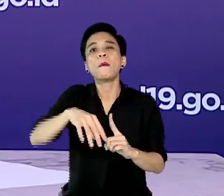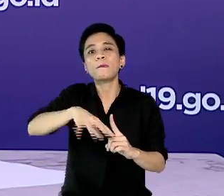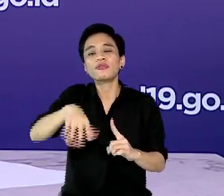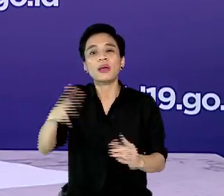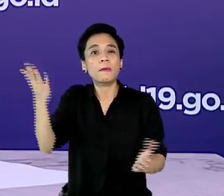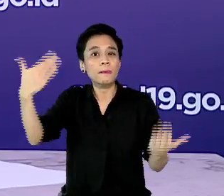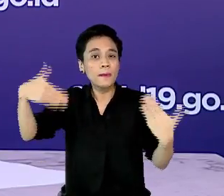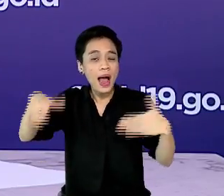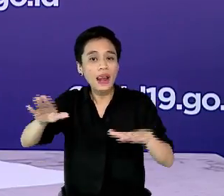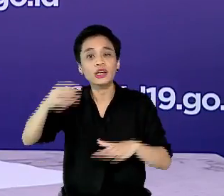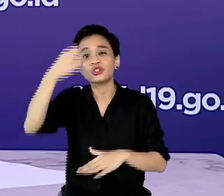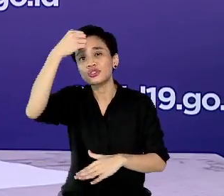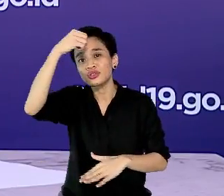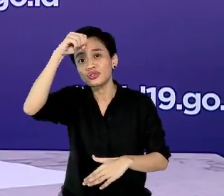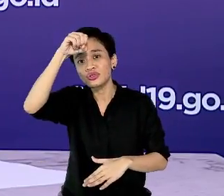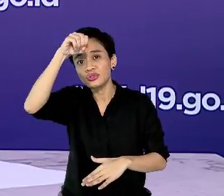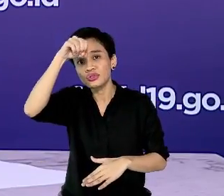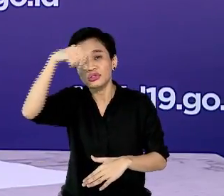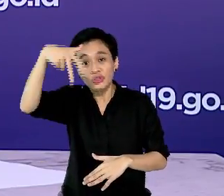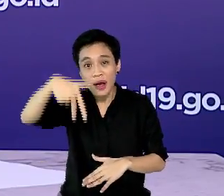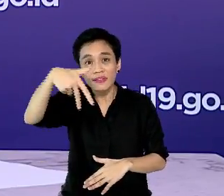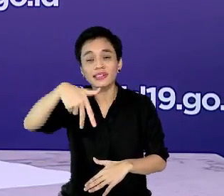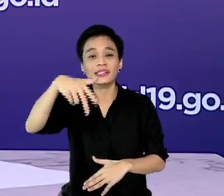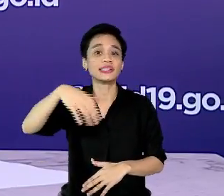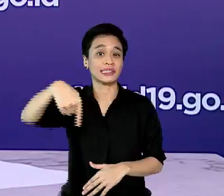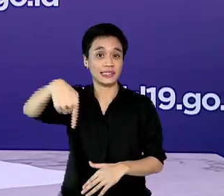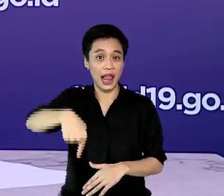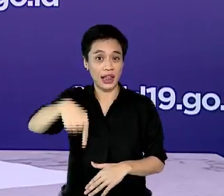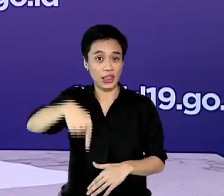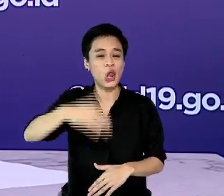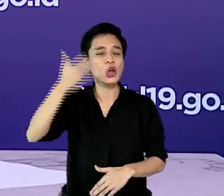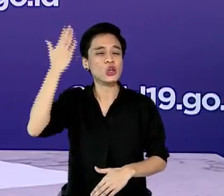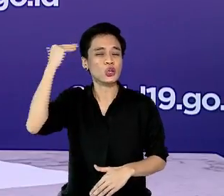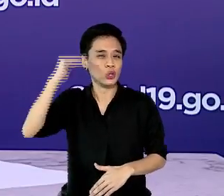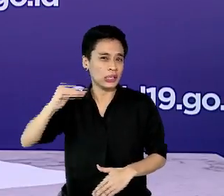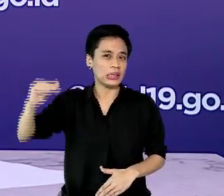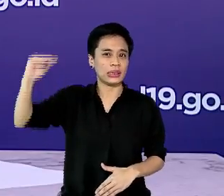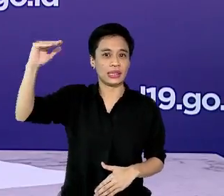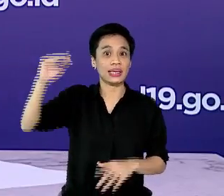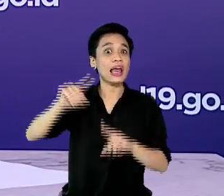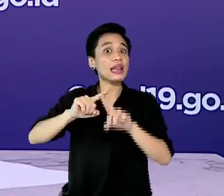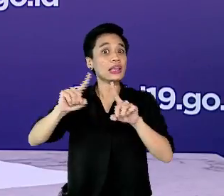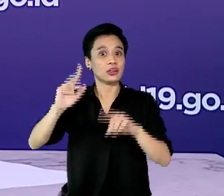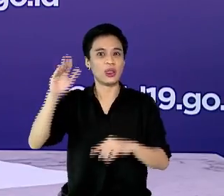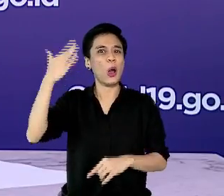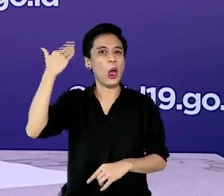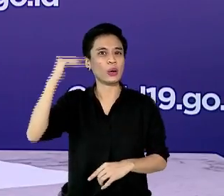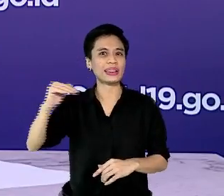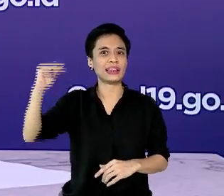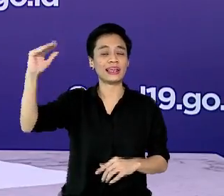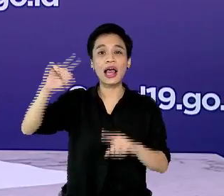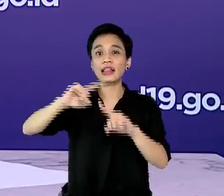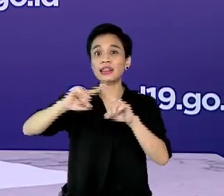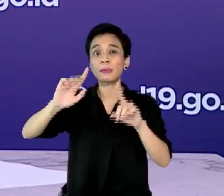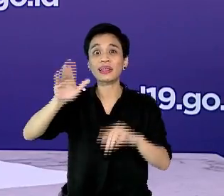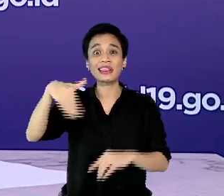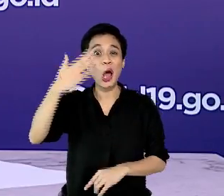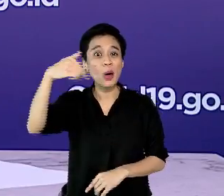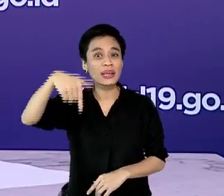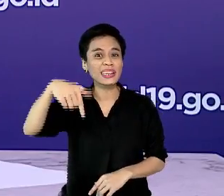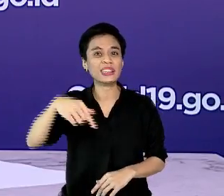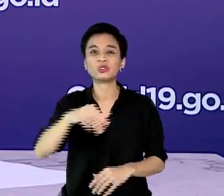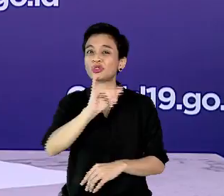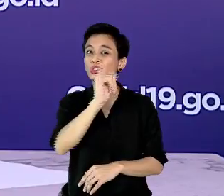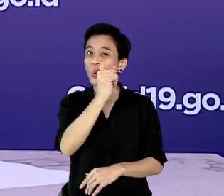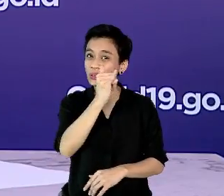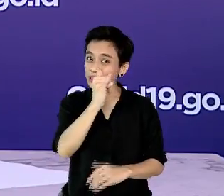Sulawesi Selatan yang pada tahun lalu masuk ke dalam 5 besar kenaikan tertinggi, di tahun ini posisinya digantikan oleh daerah istimewa